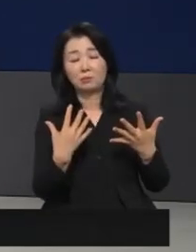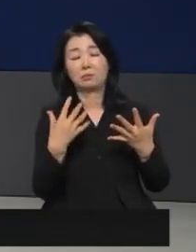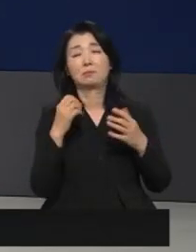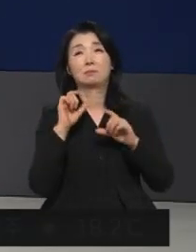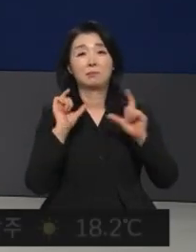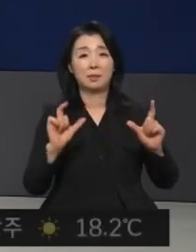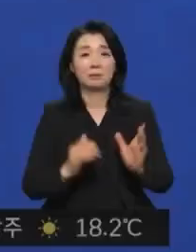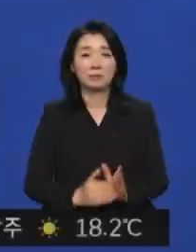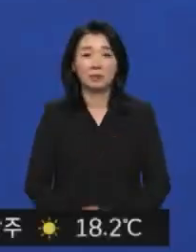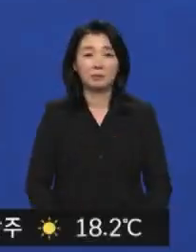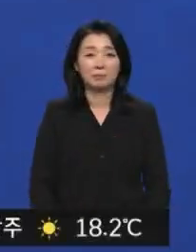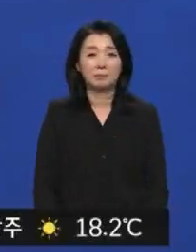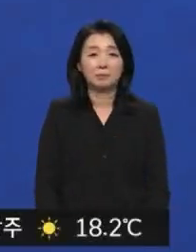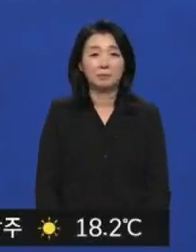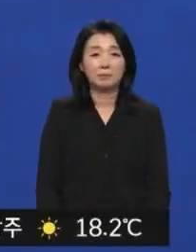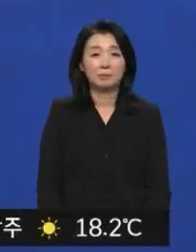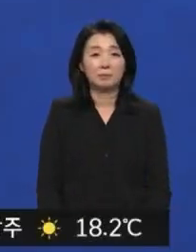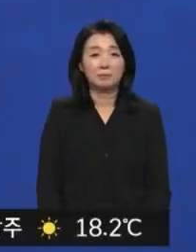박았습니다.